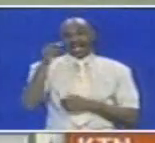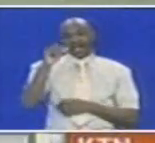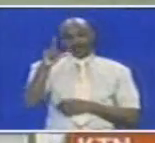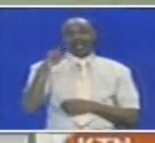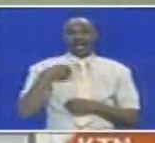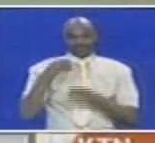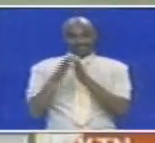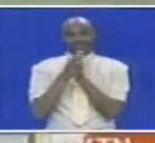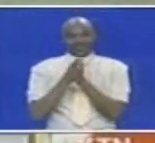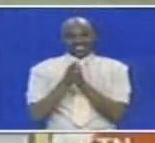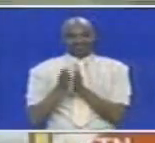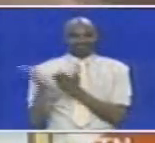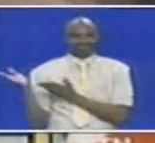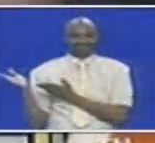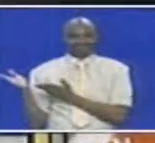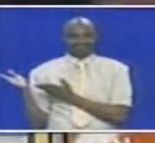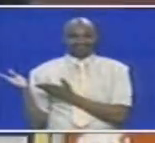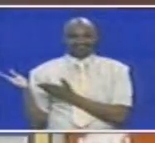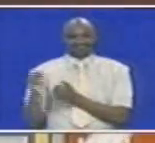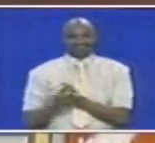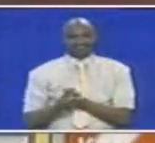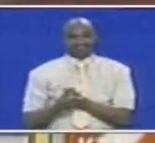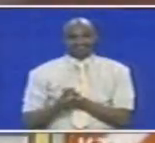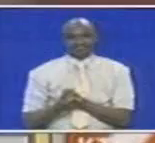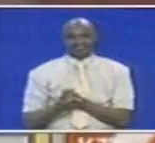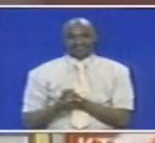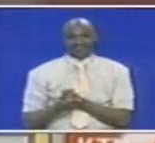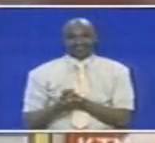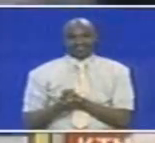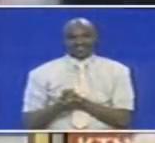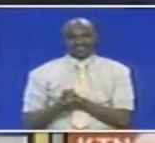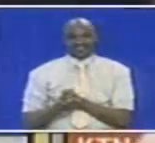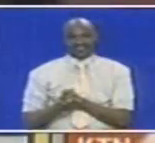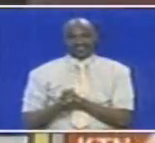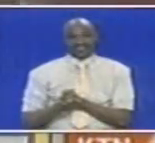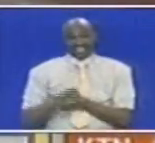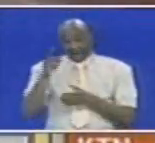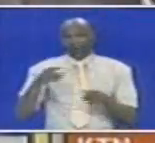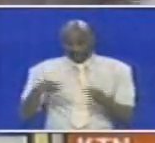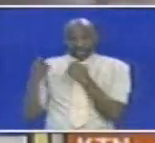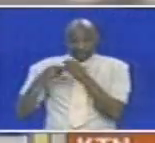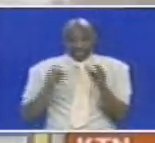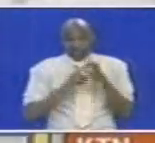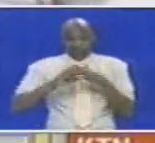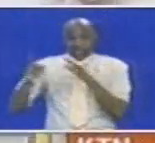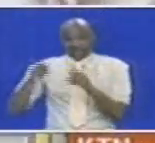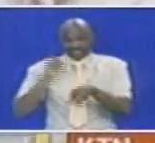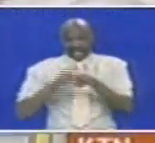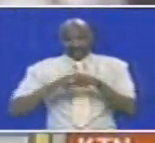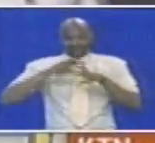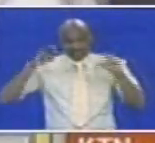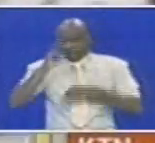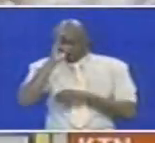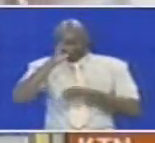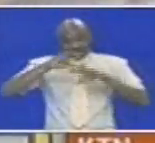hiyo. Kizaza kilichotokea wakati wa msako mkali